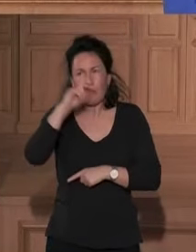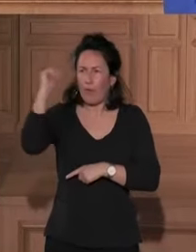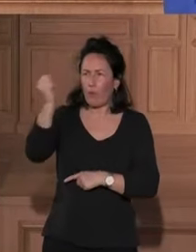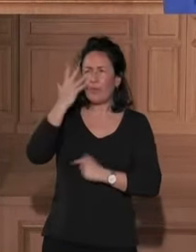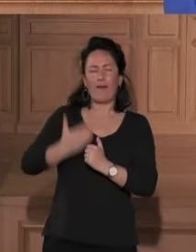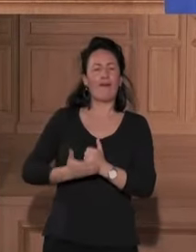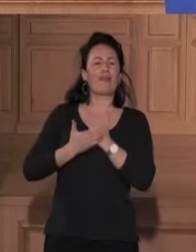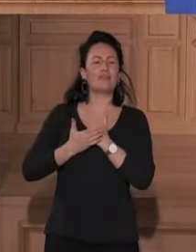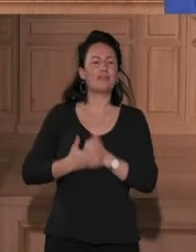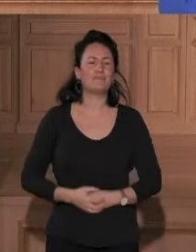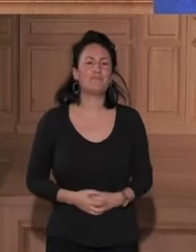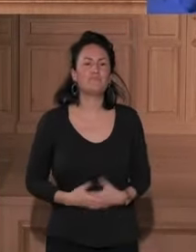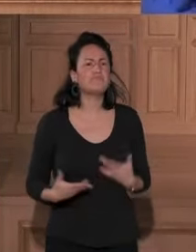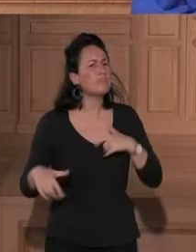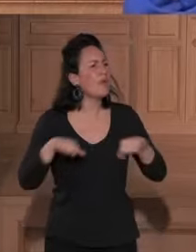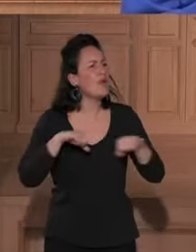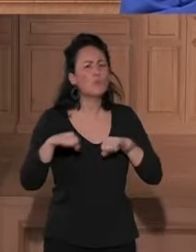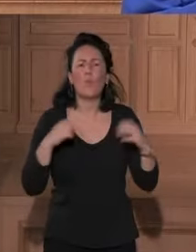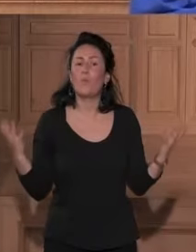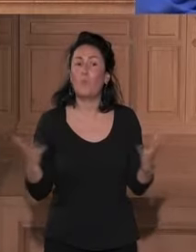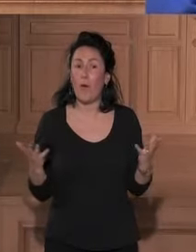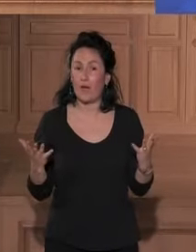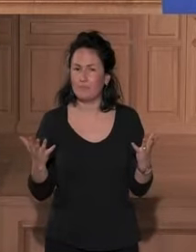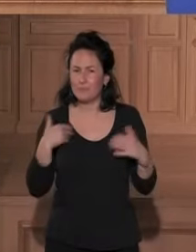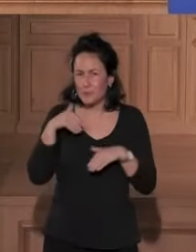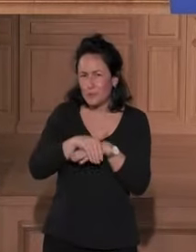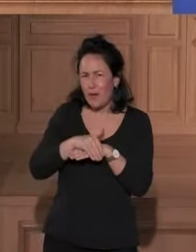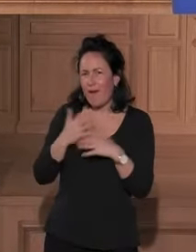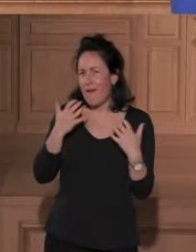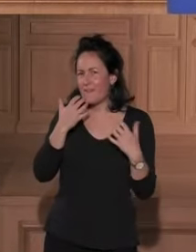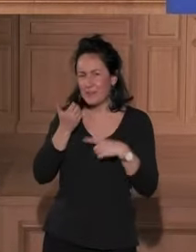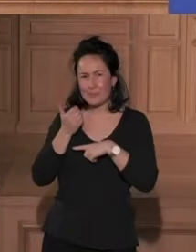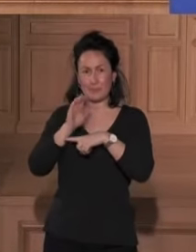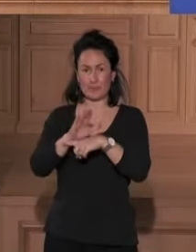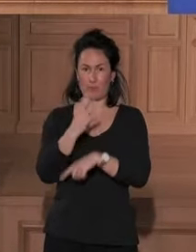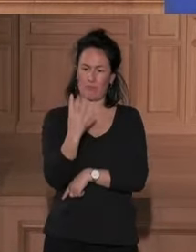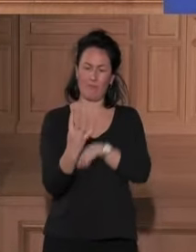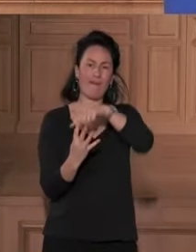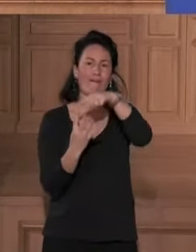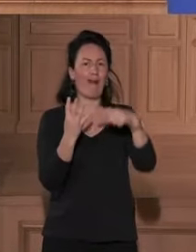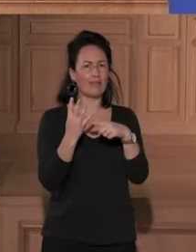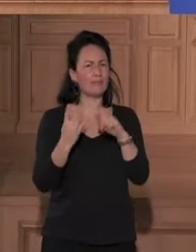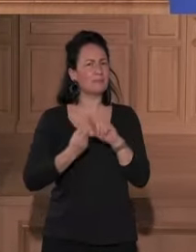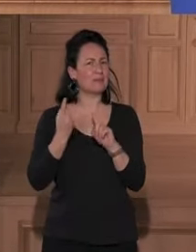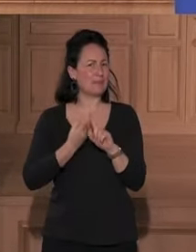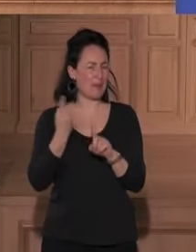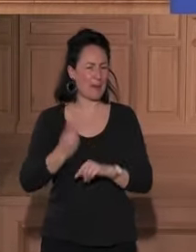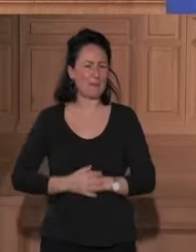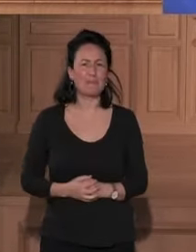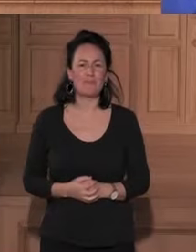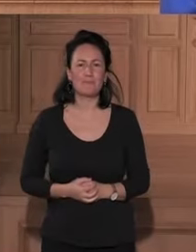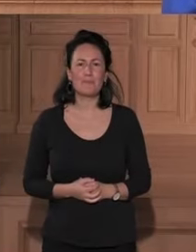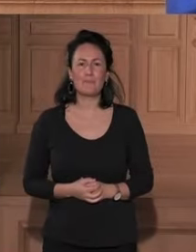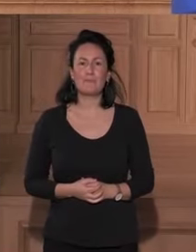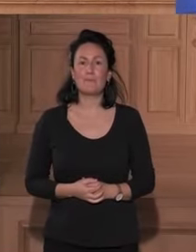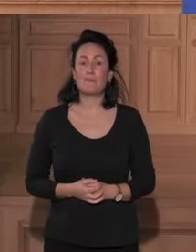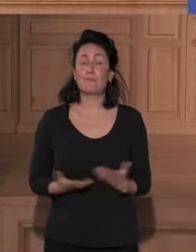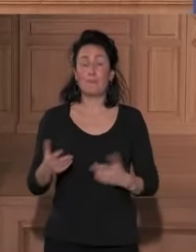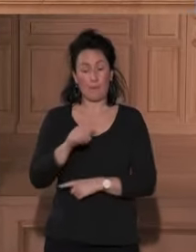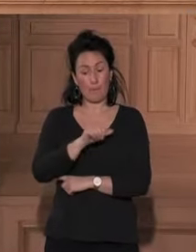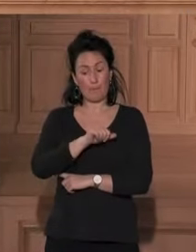sont nos actions? J'ai envie de vous présenter ce soir quatre de nos actions principales. Tout d'abord, notre